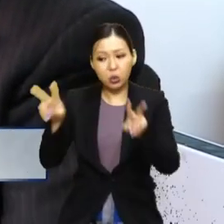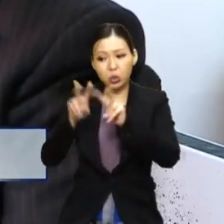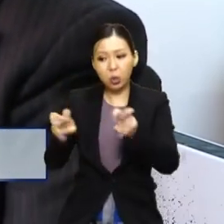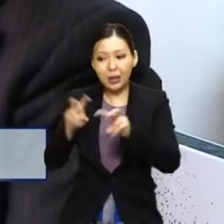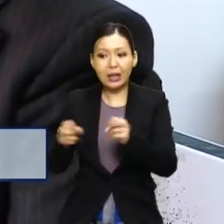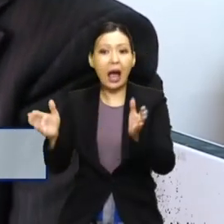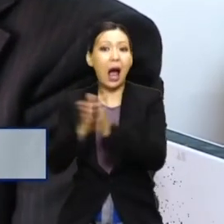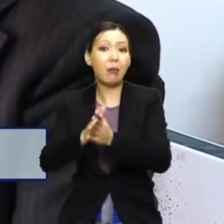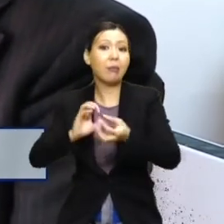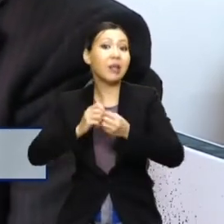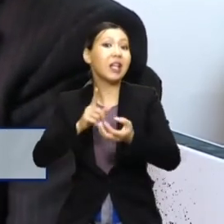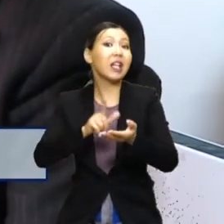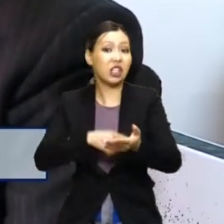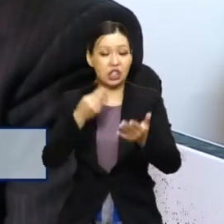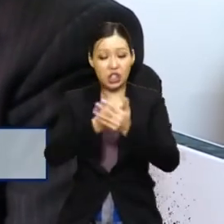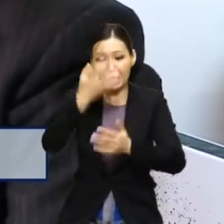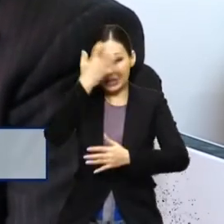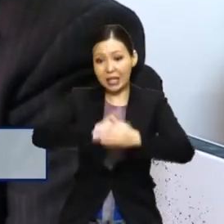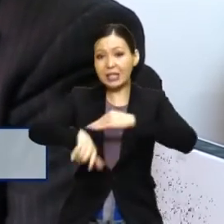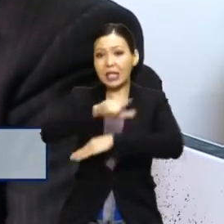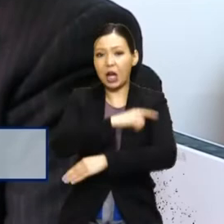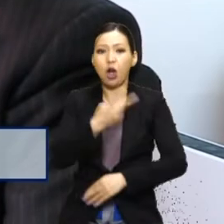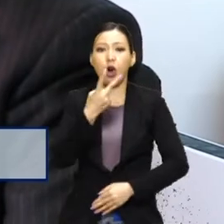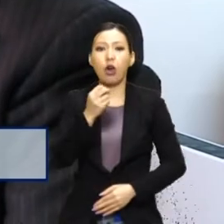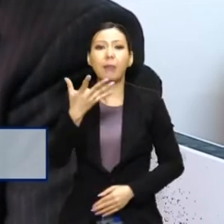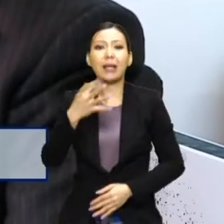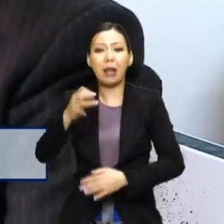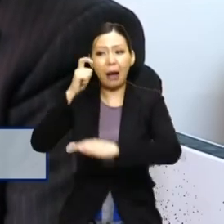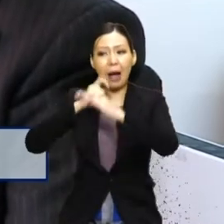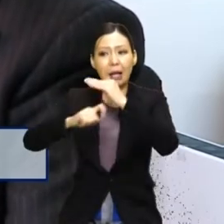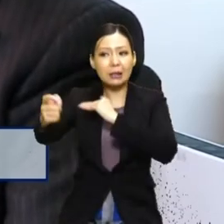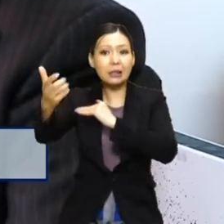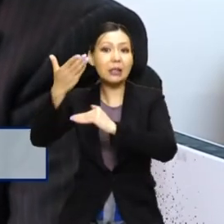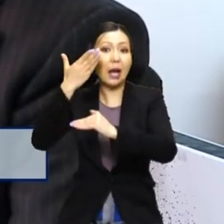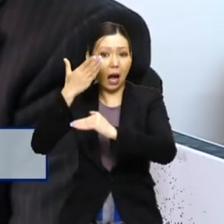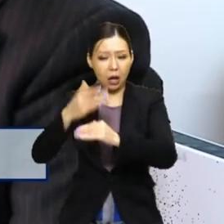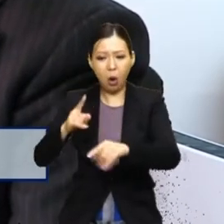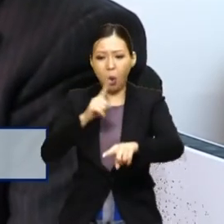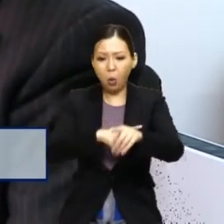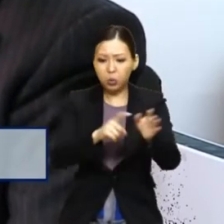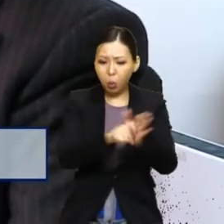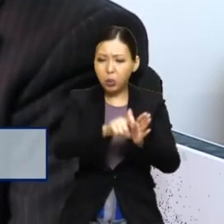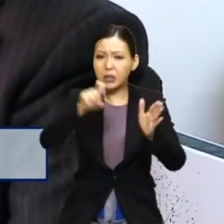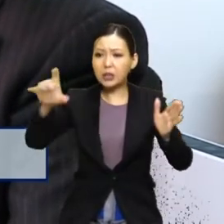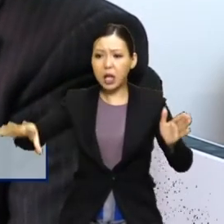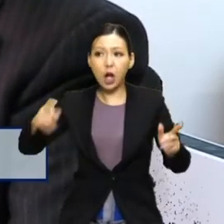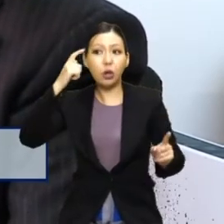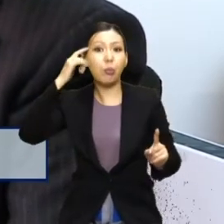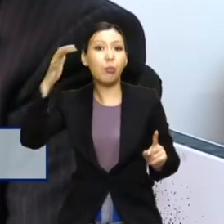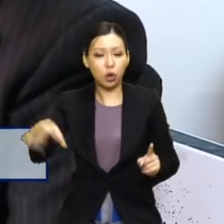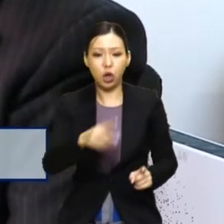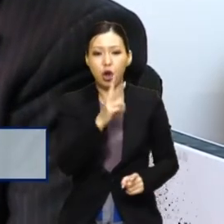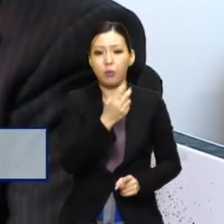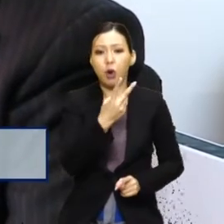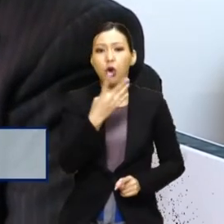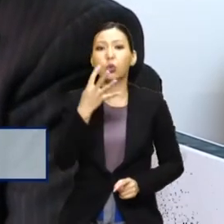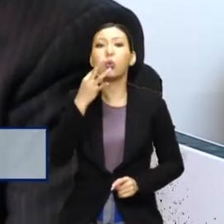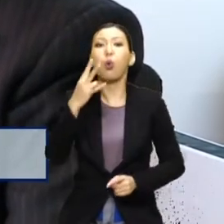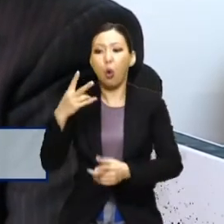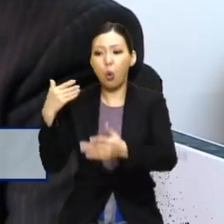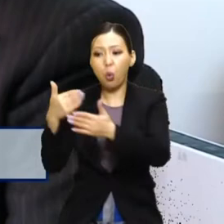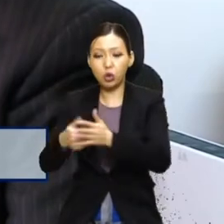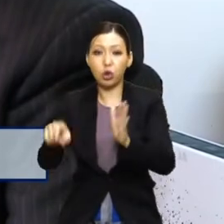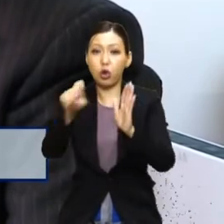хэлбэл засгийн газрын одоо 250 алсын хараа урт хугацааны бодлого, засгийн газрын үйл ажиллагааны 24 он хүртэлх хөтөлбөр,